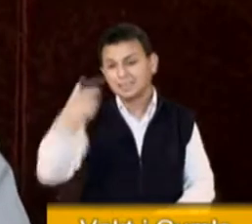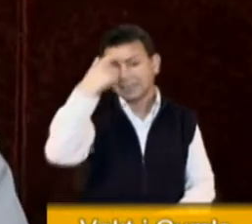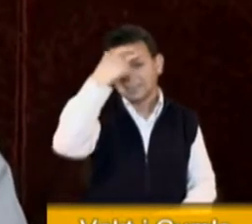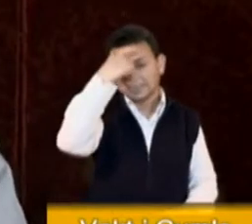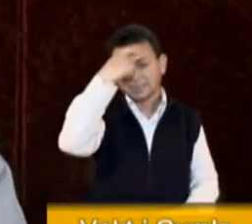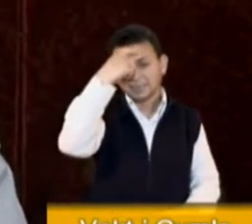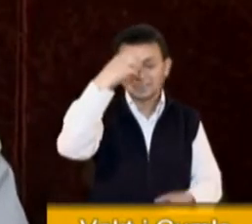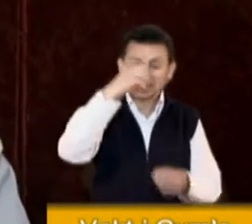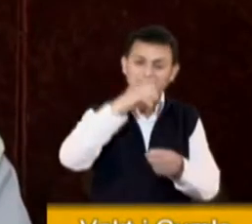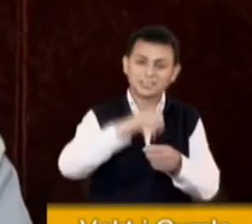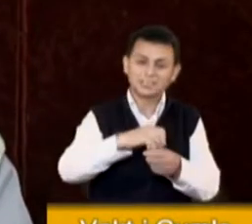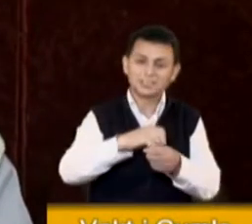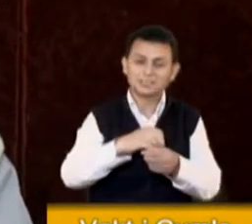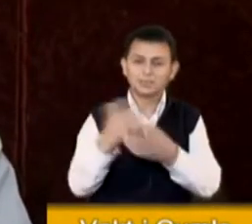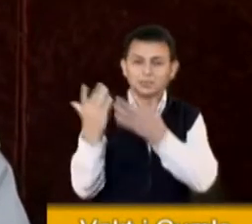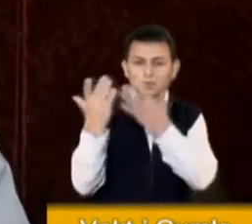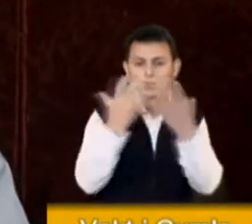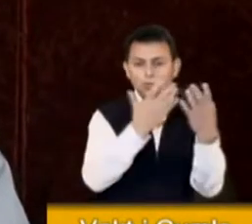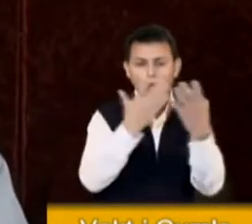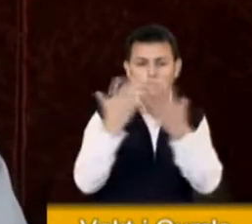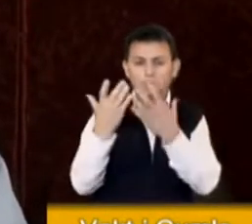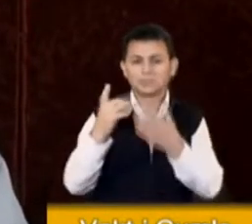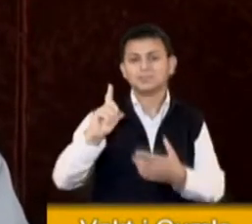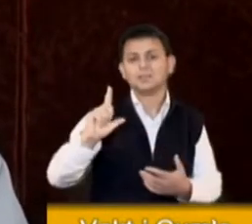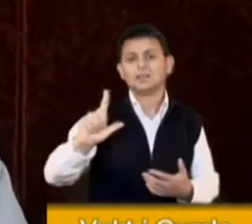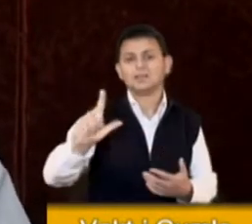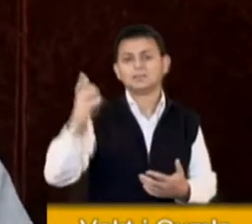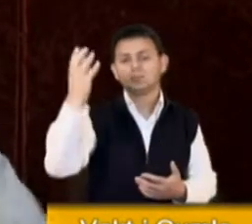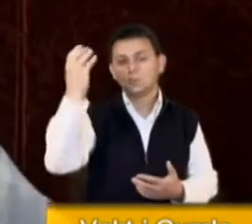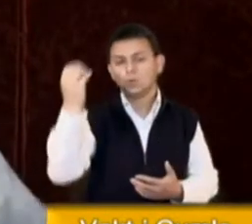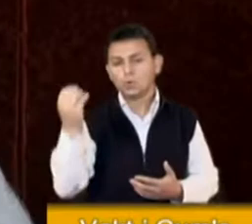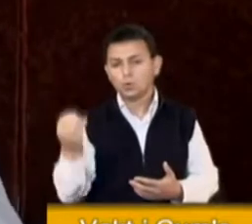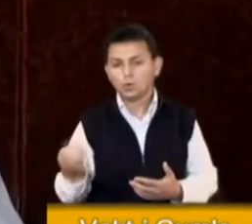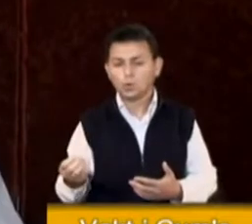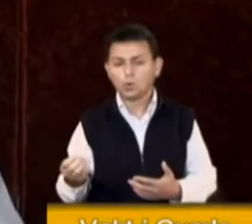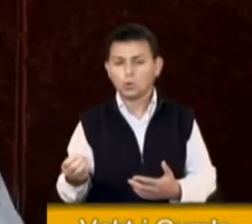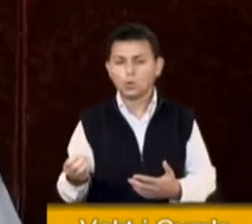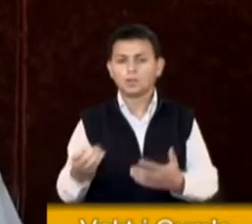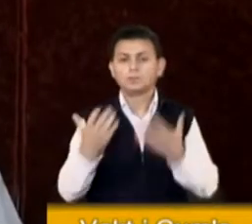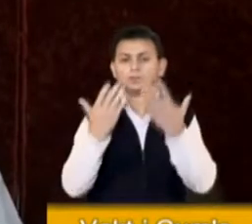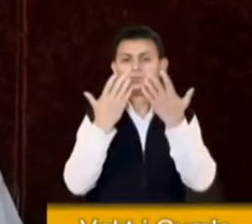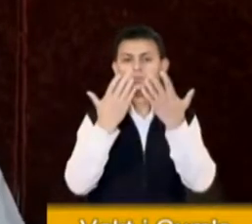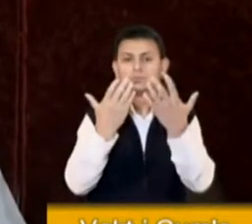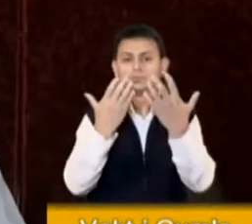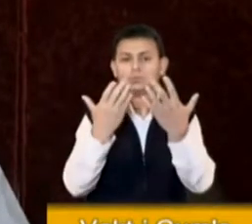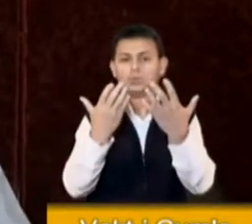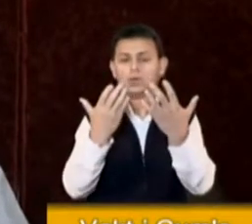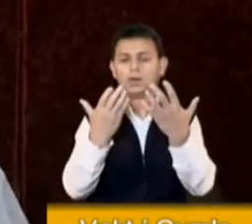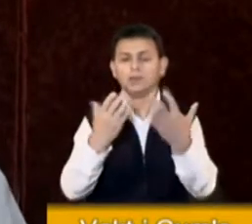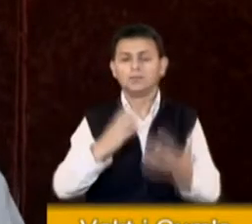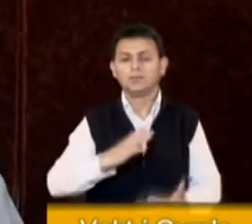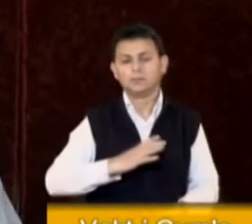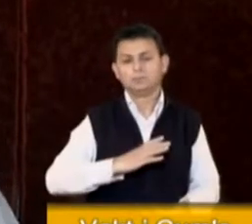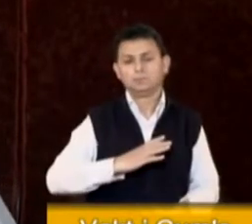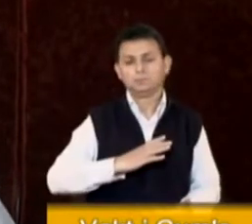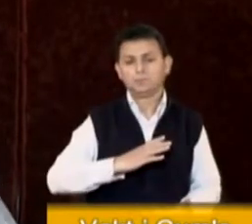dolayı okunması gereken duaların ayetlerden, dua ayetlerinden, Efendimiz